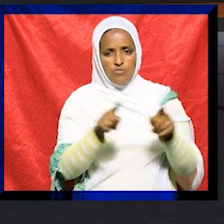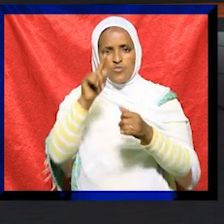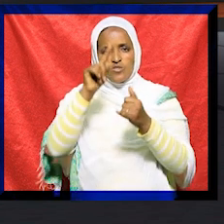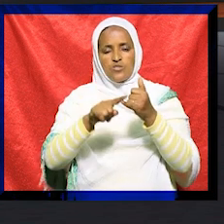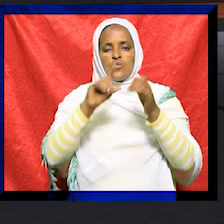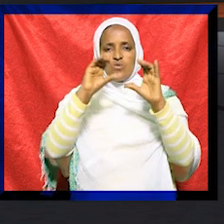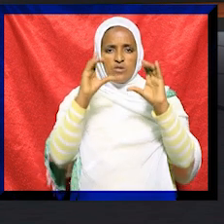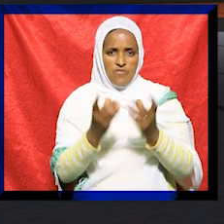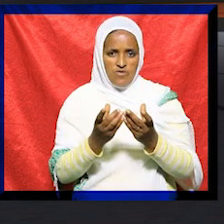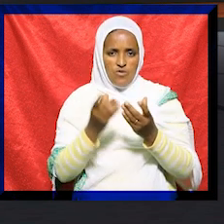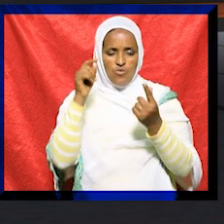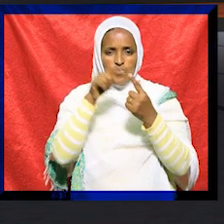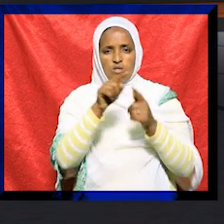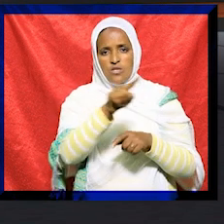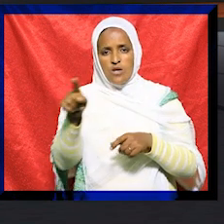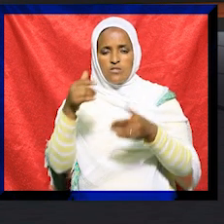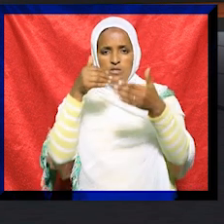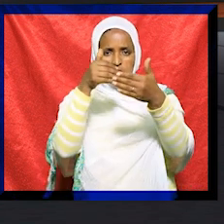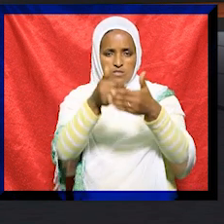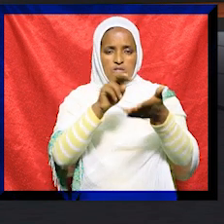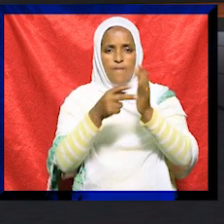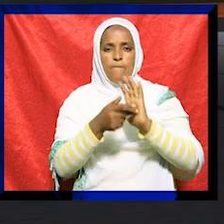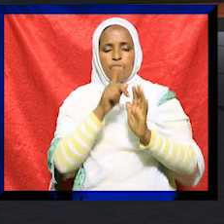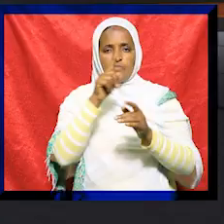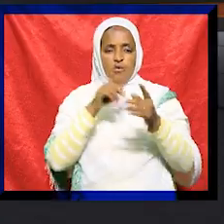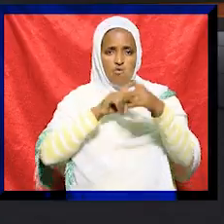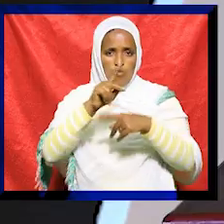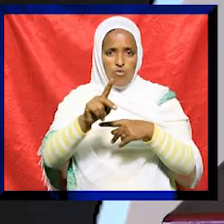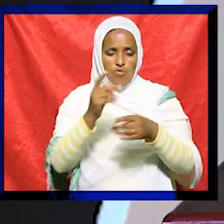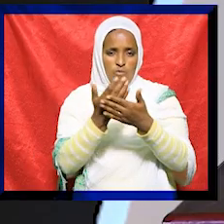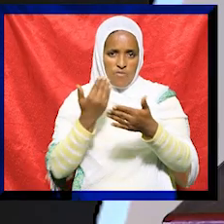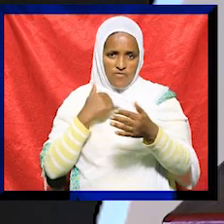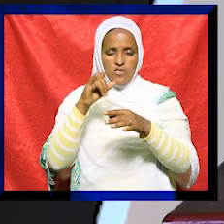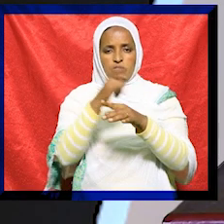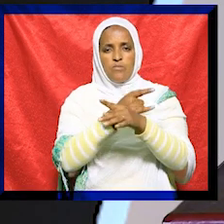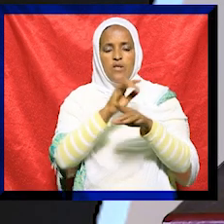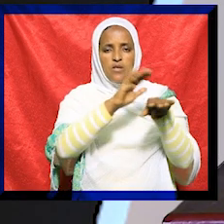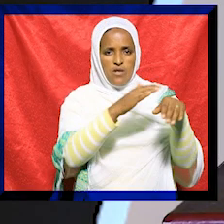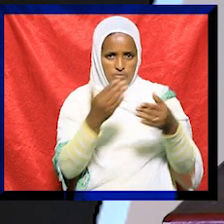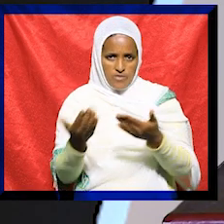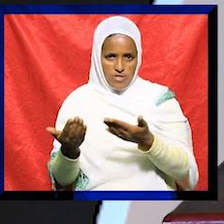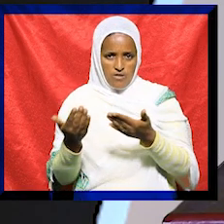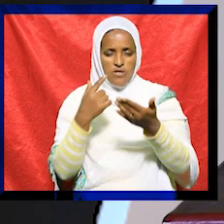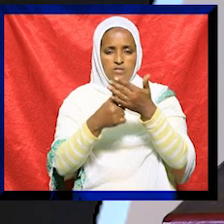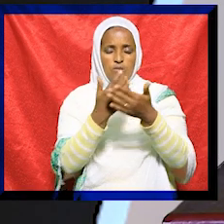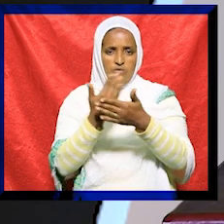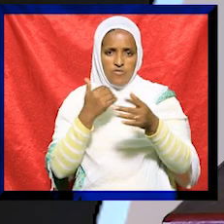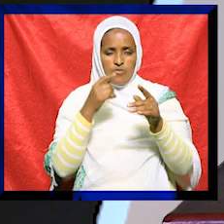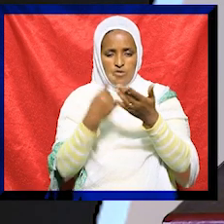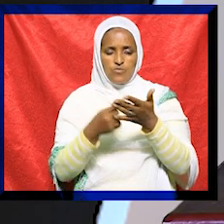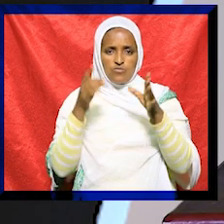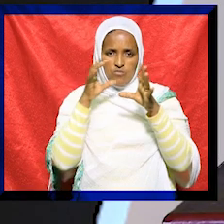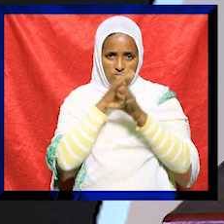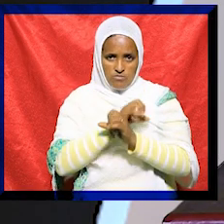ነበር። ዛሬ ደግሞ የመጨረሻውን ክፍል ወደ እናንተ ይደርሳል ማለት ነው። ከመራ ግብሩ በፊት ዝማሬ እንጋብዛለን።